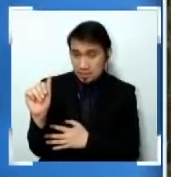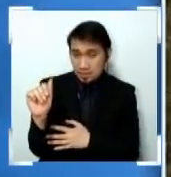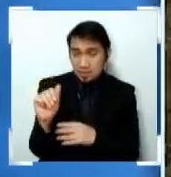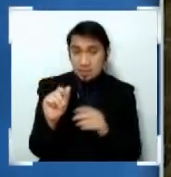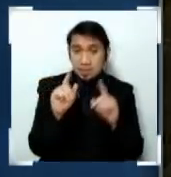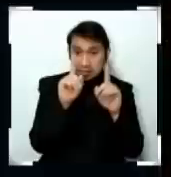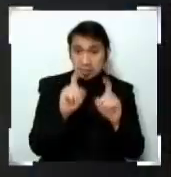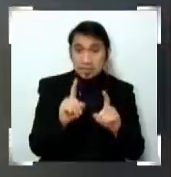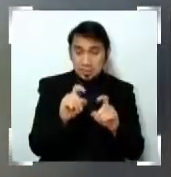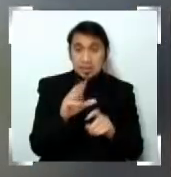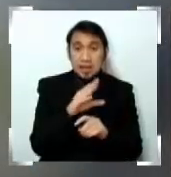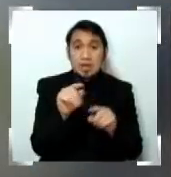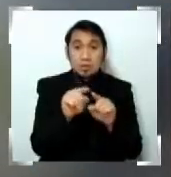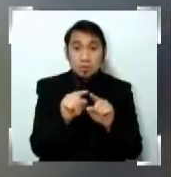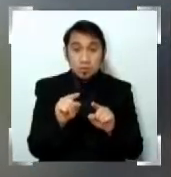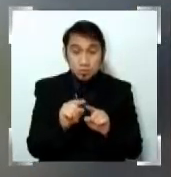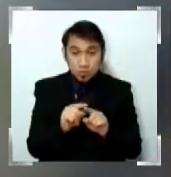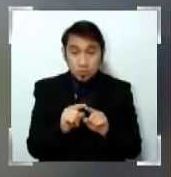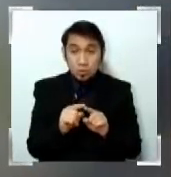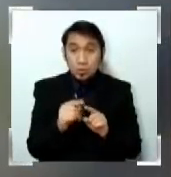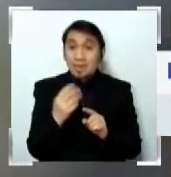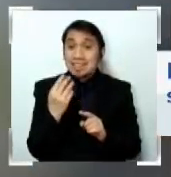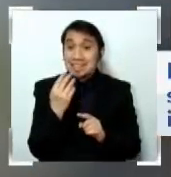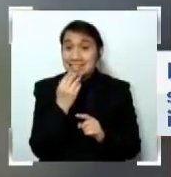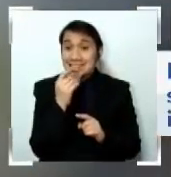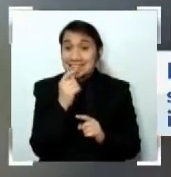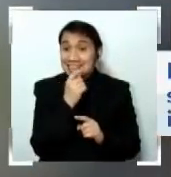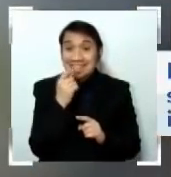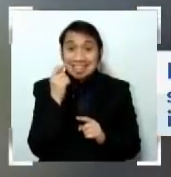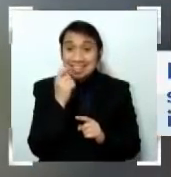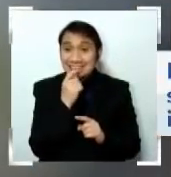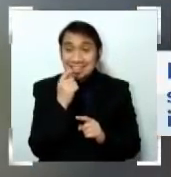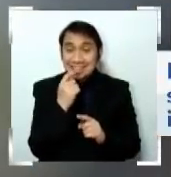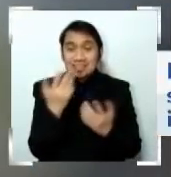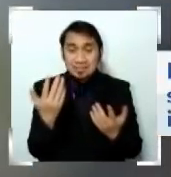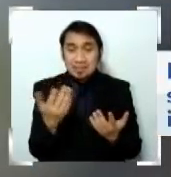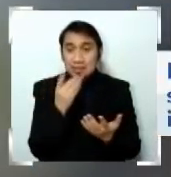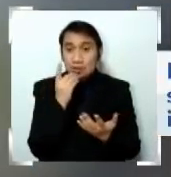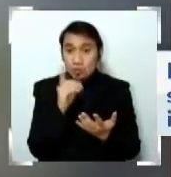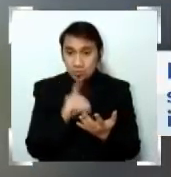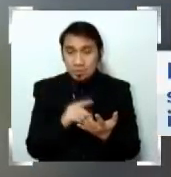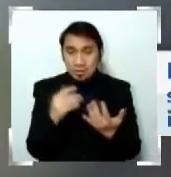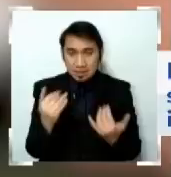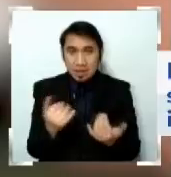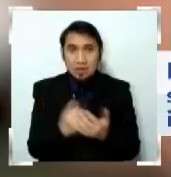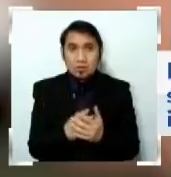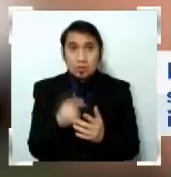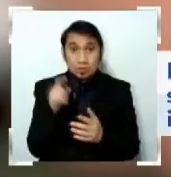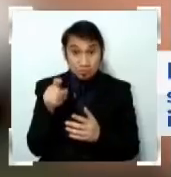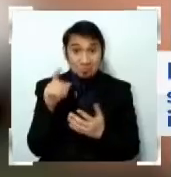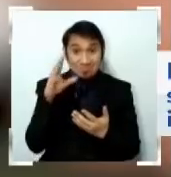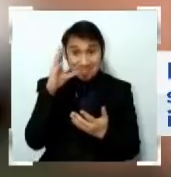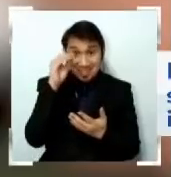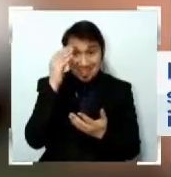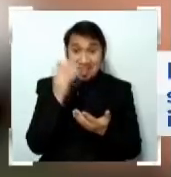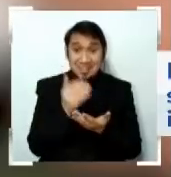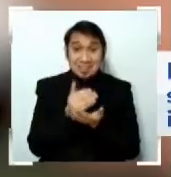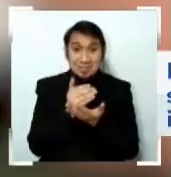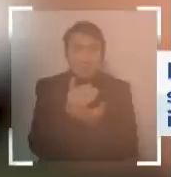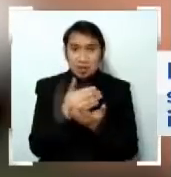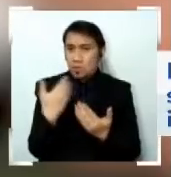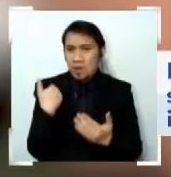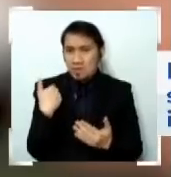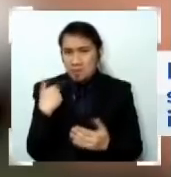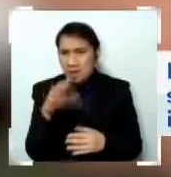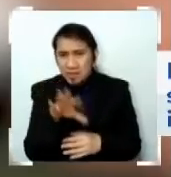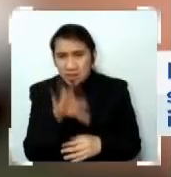dental records nila. Si Private First Class Alzid Haurani na taga Zamboanga City, wala pa sa identified